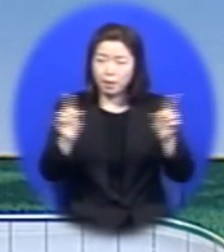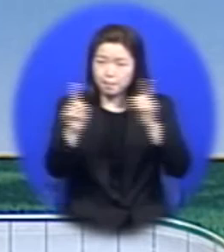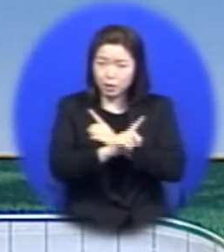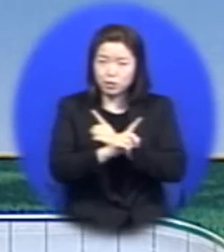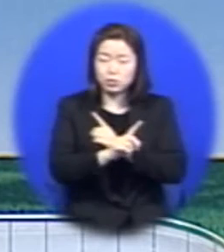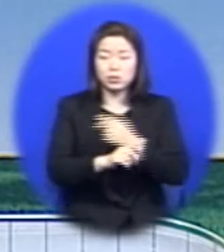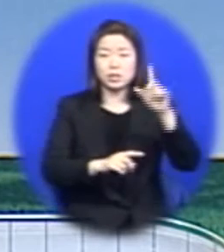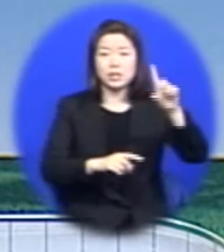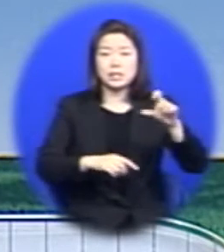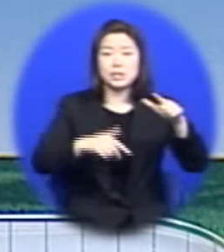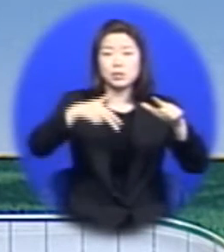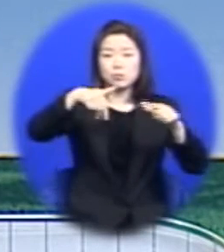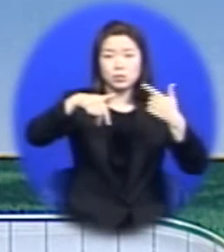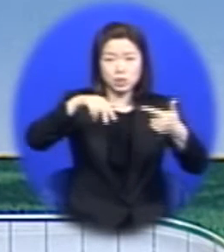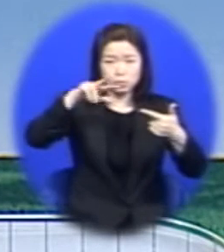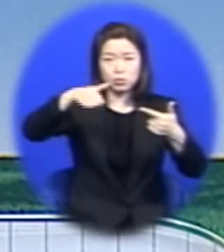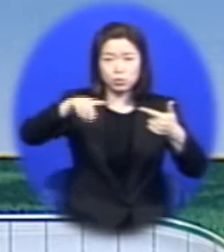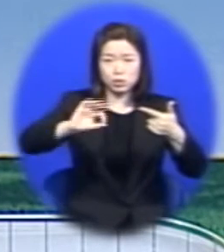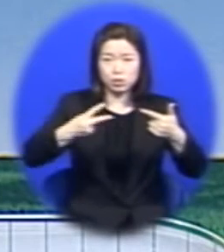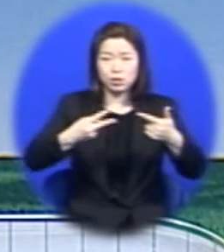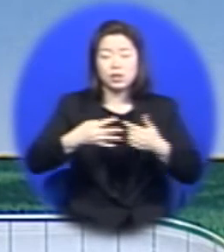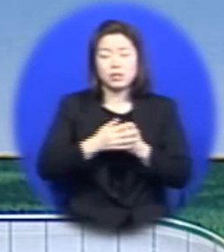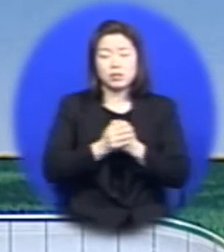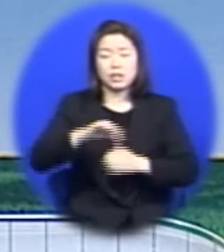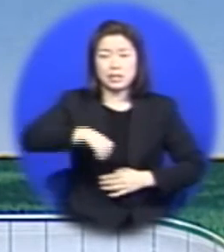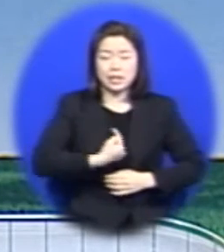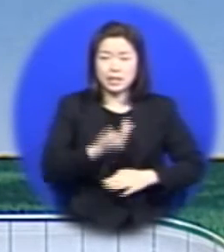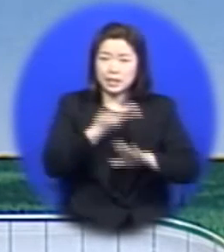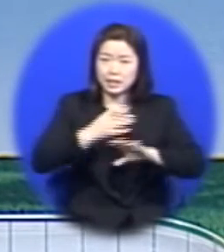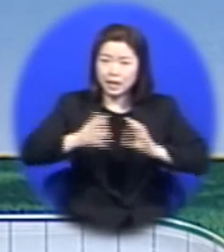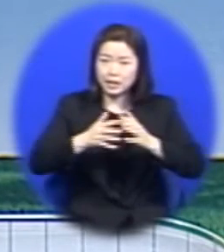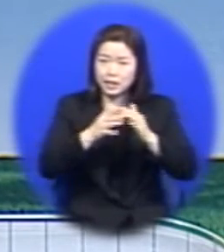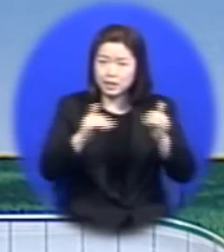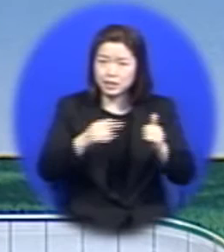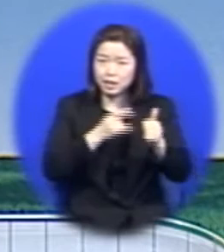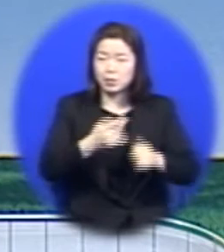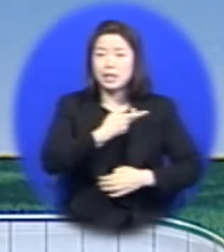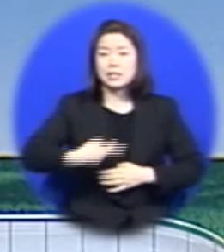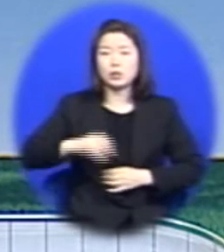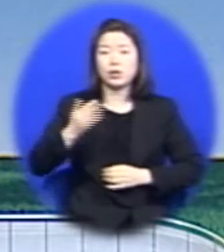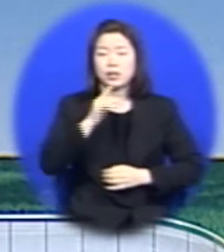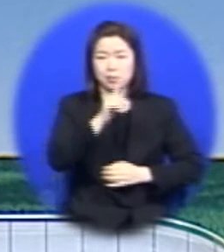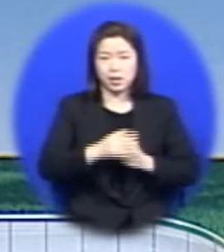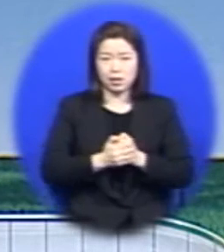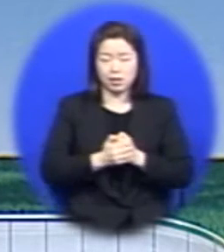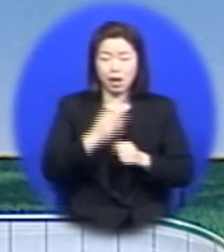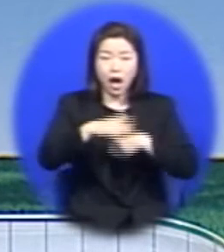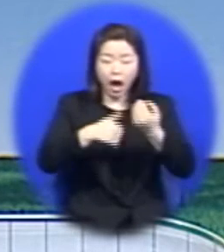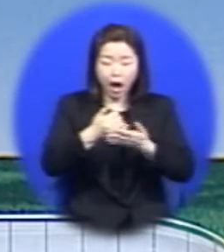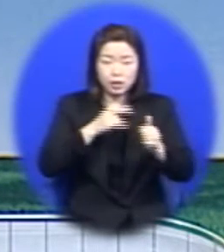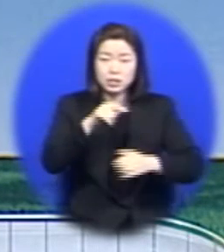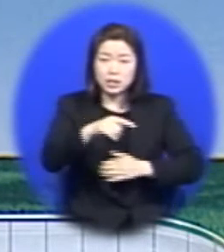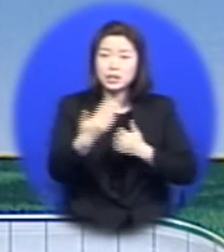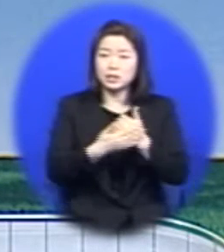16절에서 자기를 이방인의 사도가 되게 했다고 말합니다. 16절 말씀을 보면 하나님께서 이